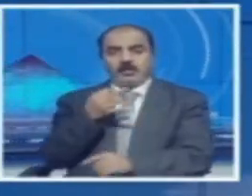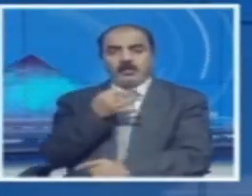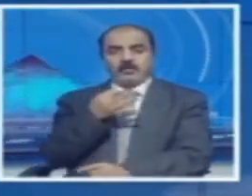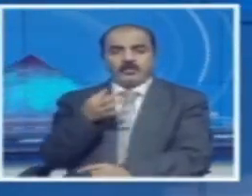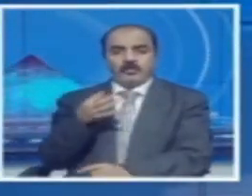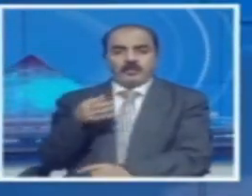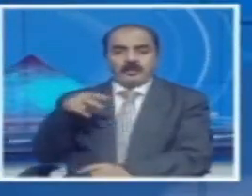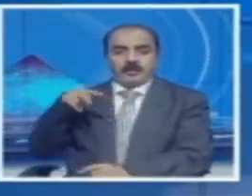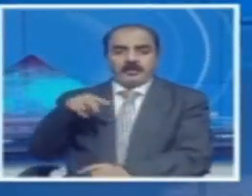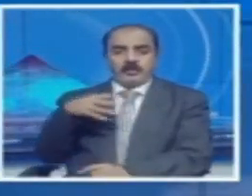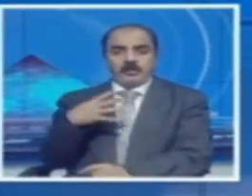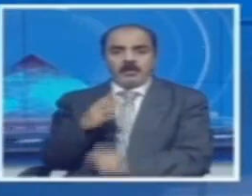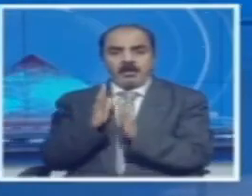وضبط